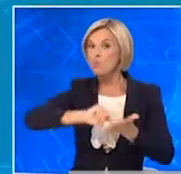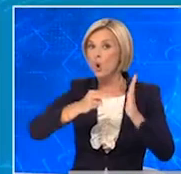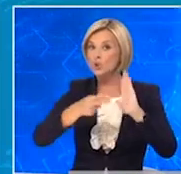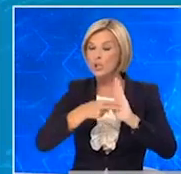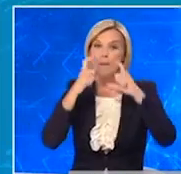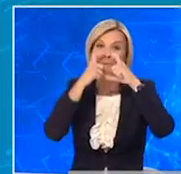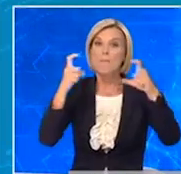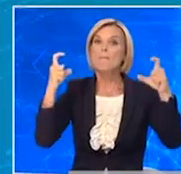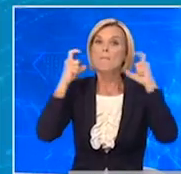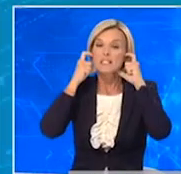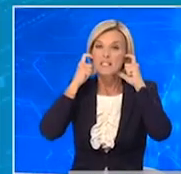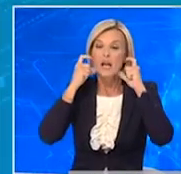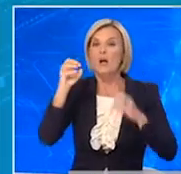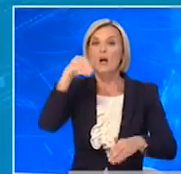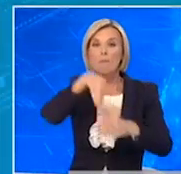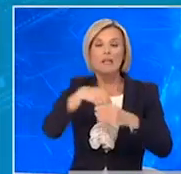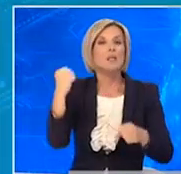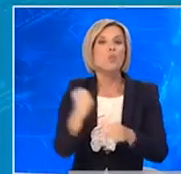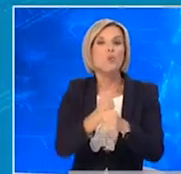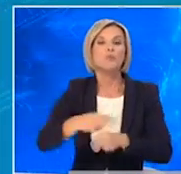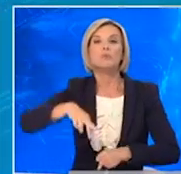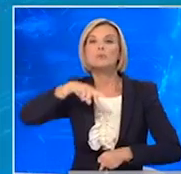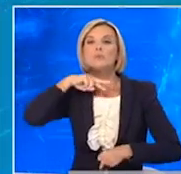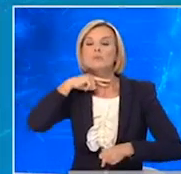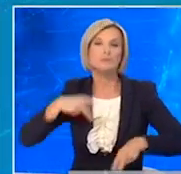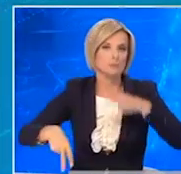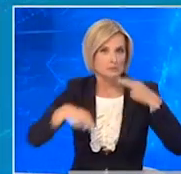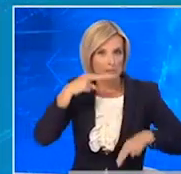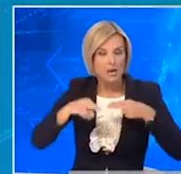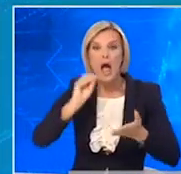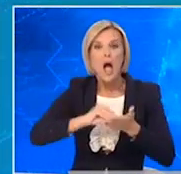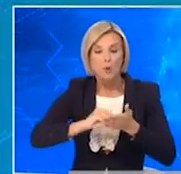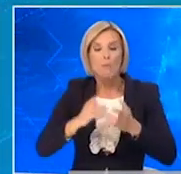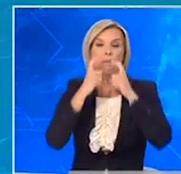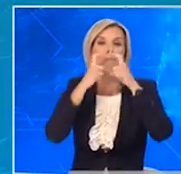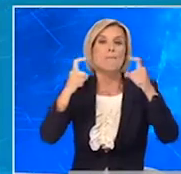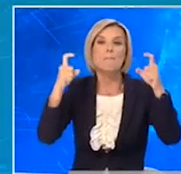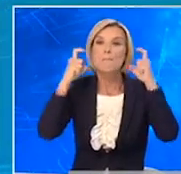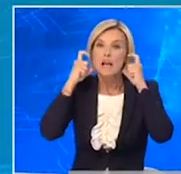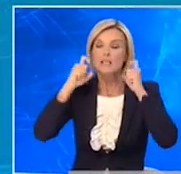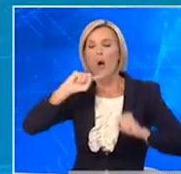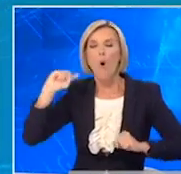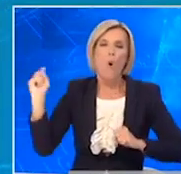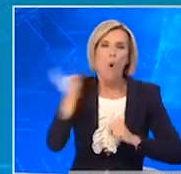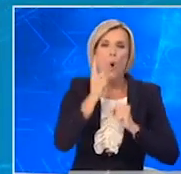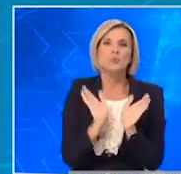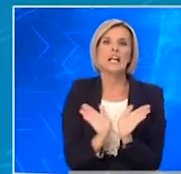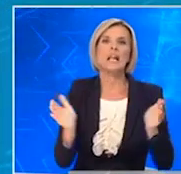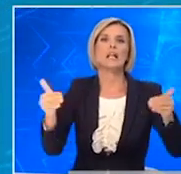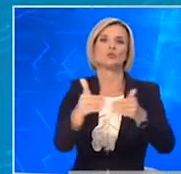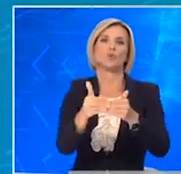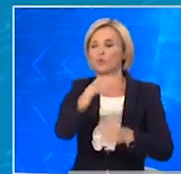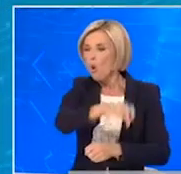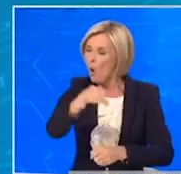τους εργαζόμενους στην εστίαση, ενώ παραμένει ισχυρή σύστασή μας για χρήση μάσκας σε όλους τους άλλους κλειστούς χώρους, αλλά και